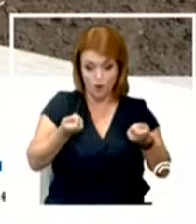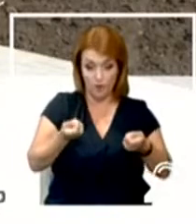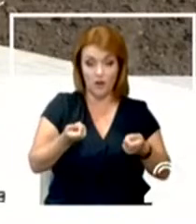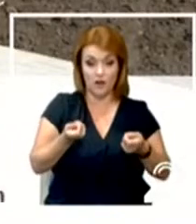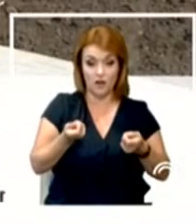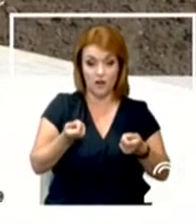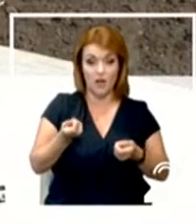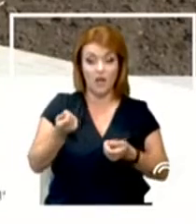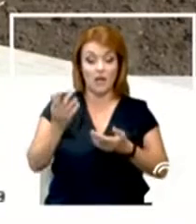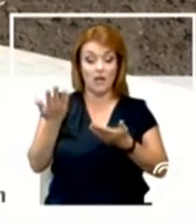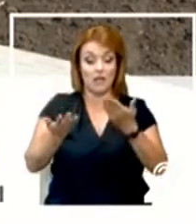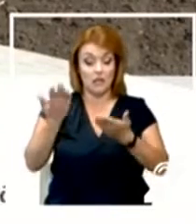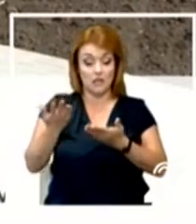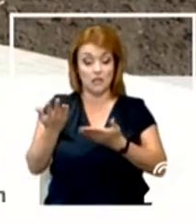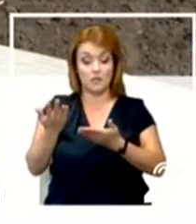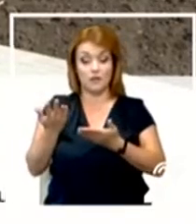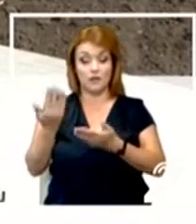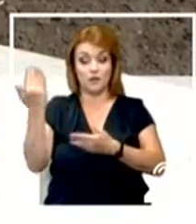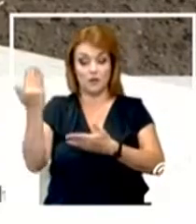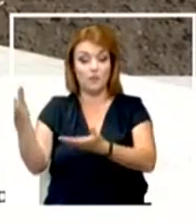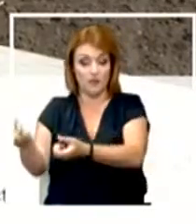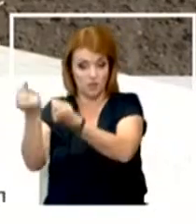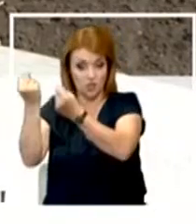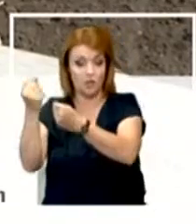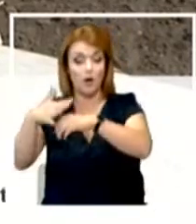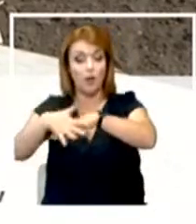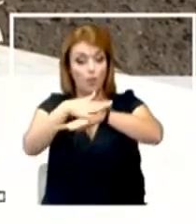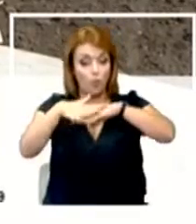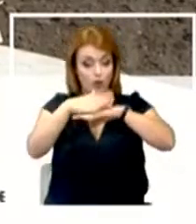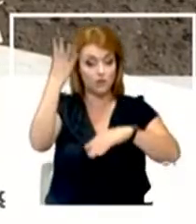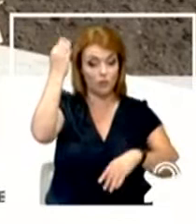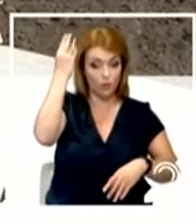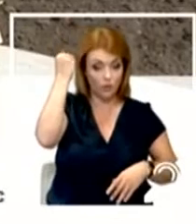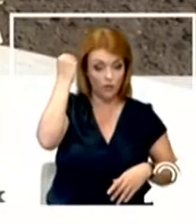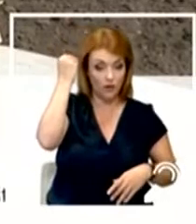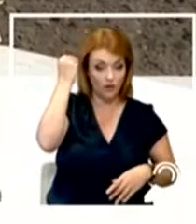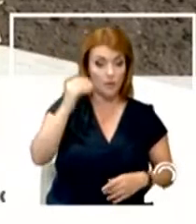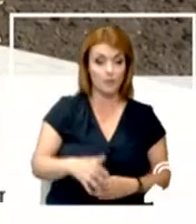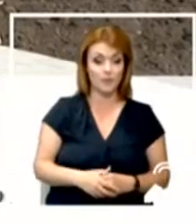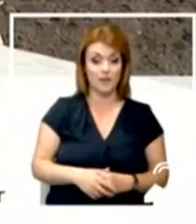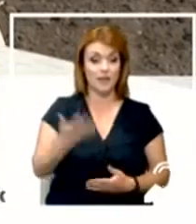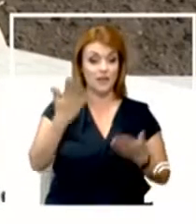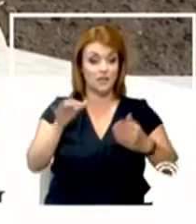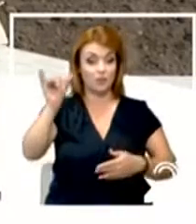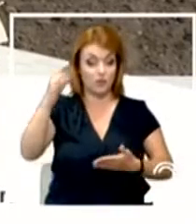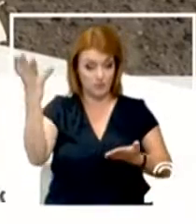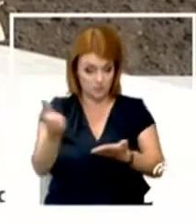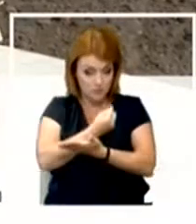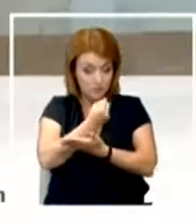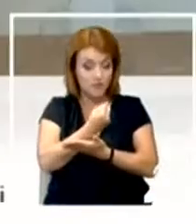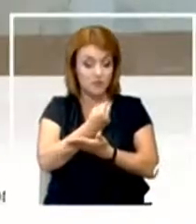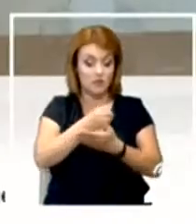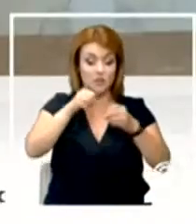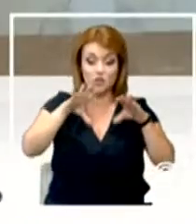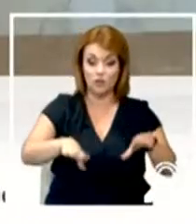mare susținere din partea populației, a populației numai, dacă i-ar reuși să